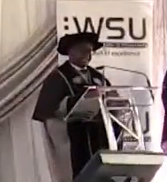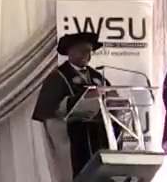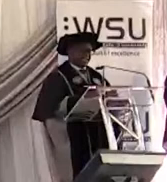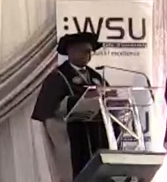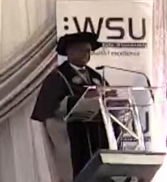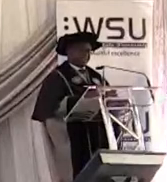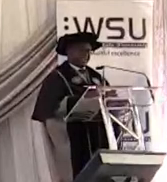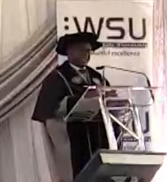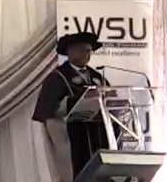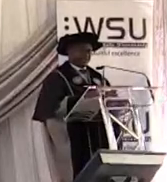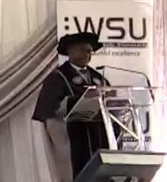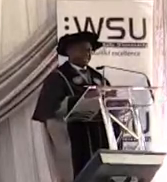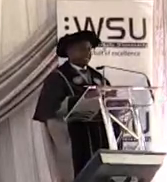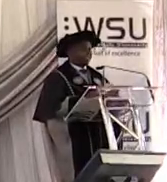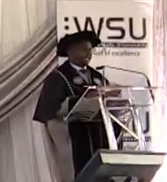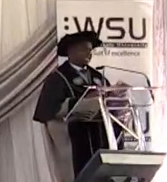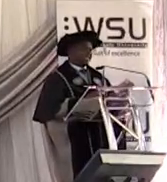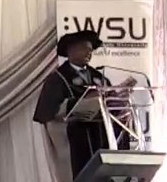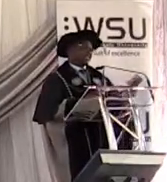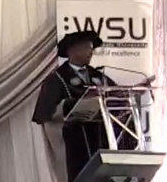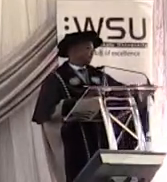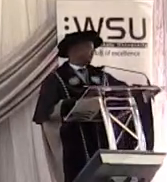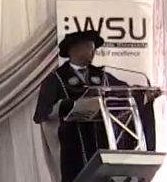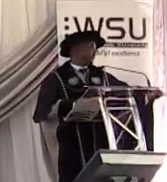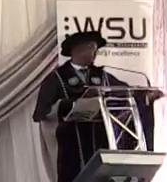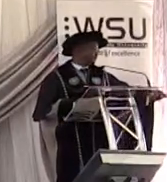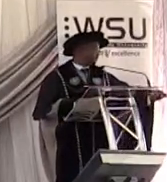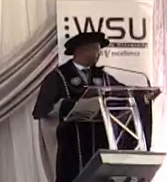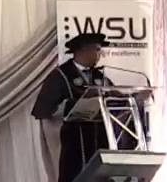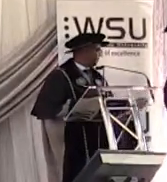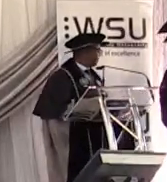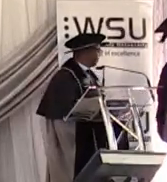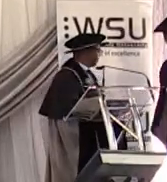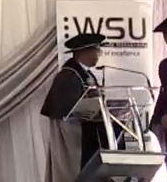Mana Matela Msimelelo Siamtanda.